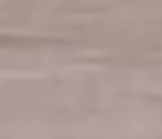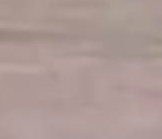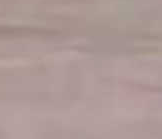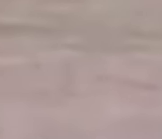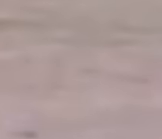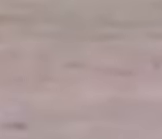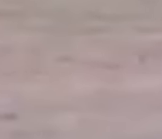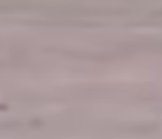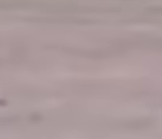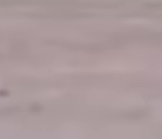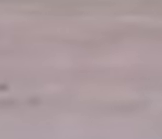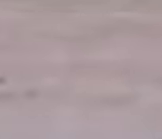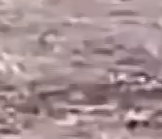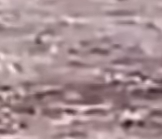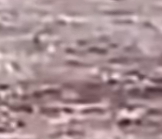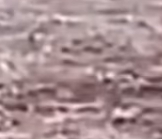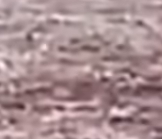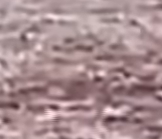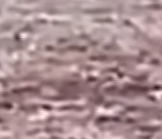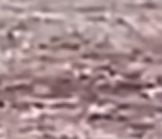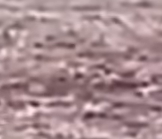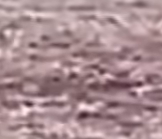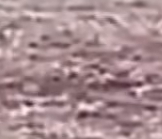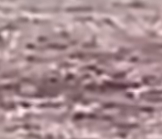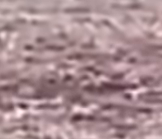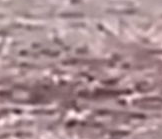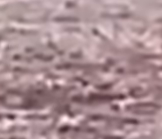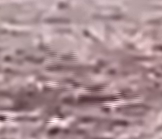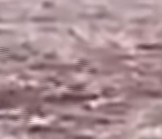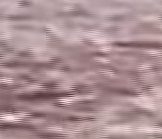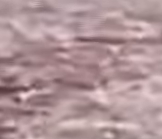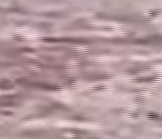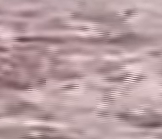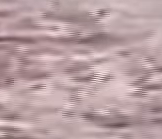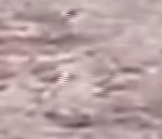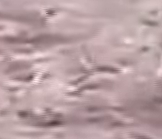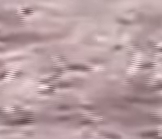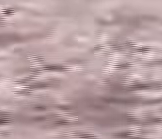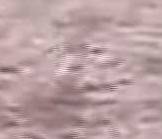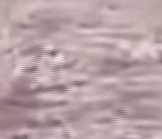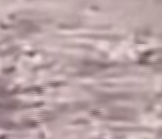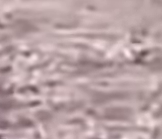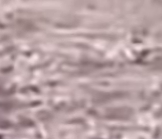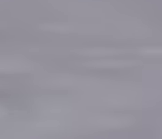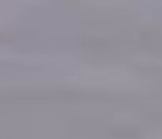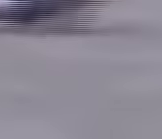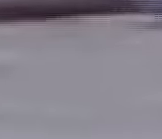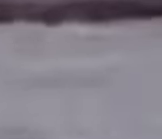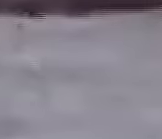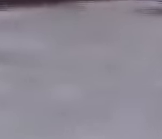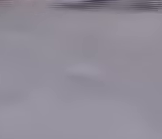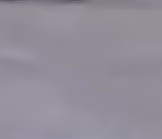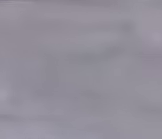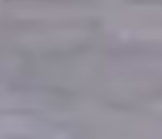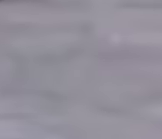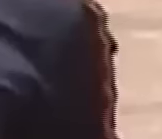vya wachezaji kabla ya kujiunga na vilabu tajika. Kwa kawaida klabu kinafaa kuwa na chuo cha mafunzo, lakini sivyo mambo yalivyo